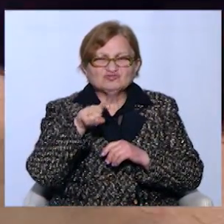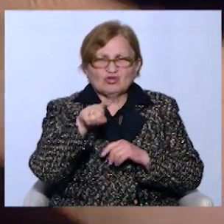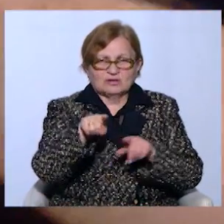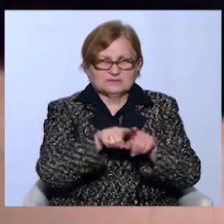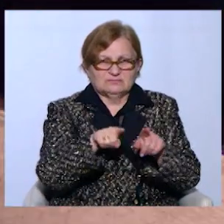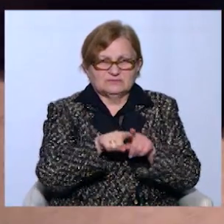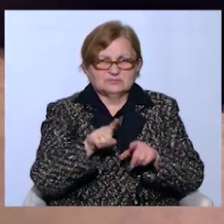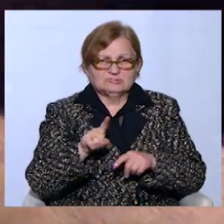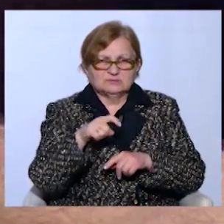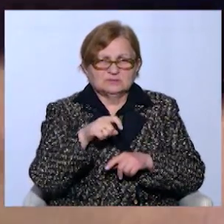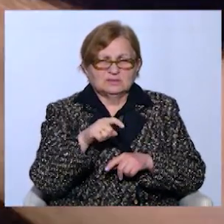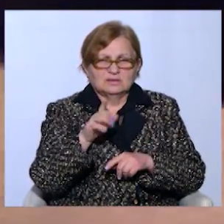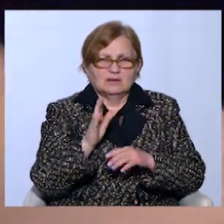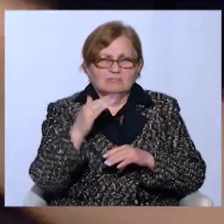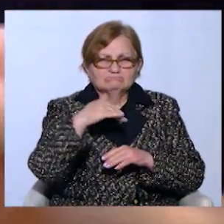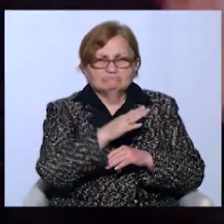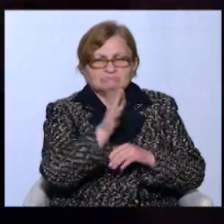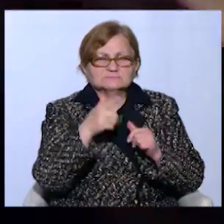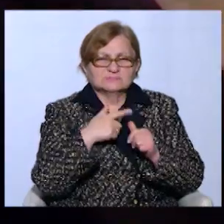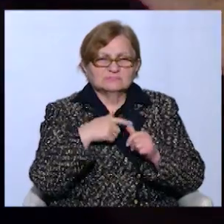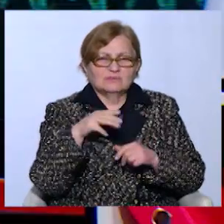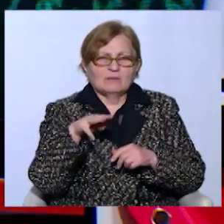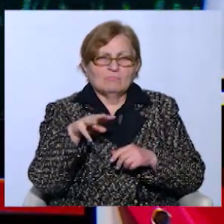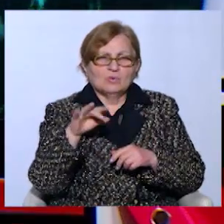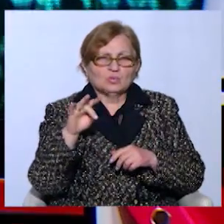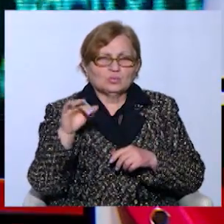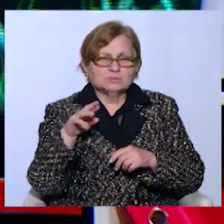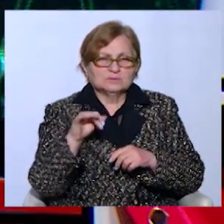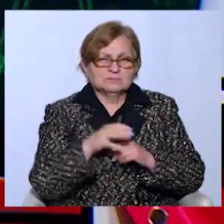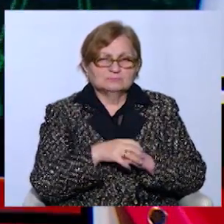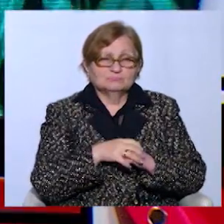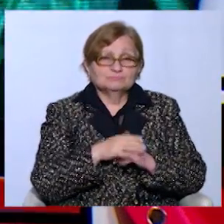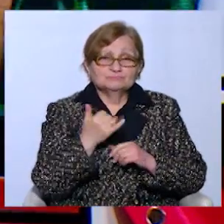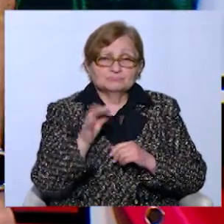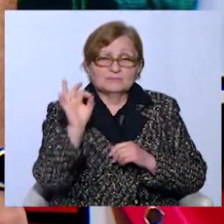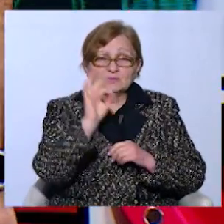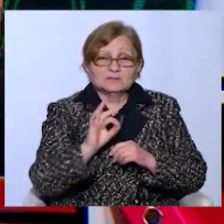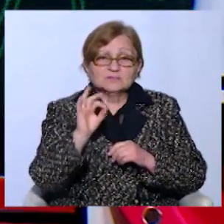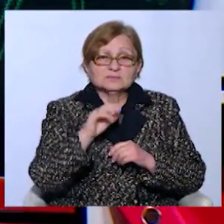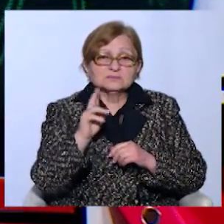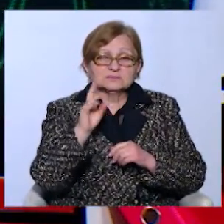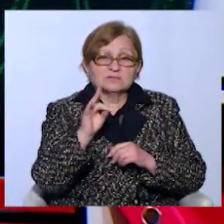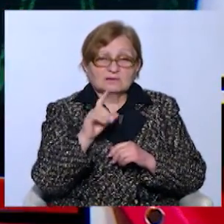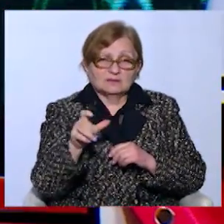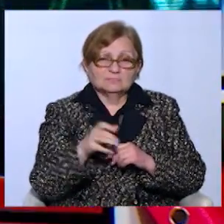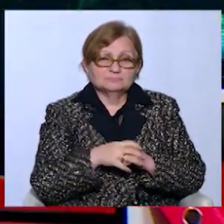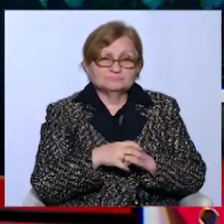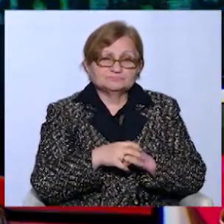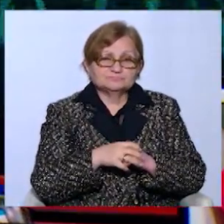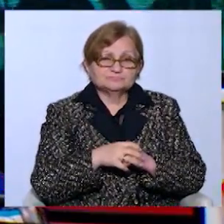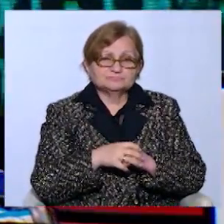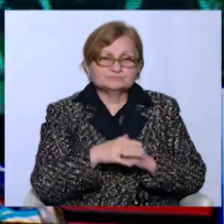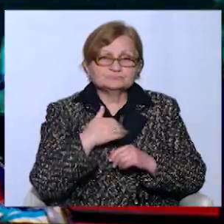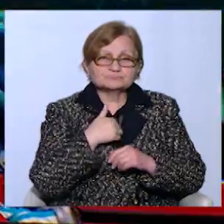დაიკლაკნება. მრუდი, დიახ, მრუდი. ასევე იცნობთ წრეს. მე დღეს